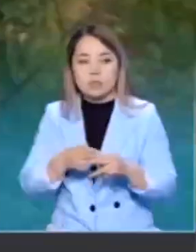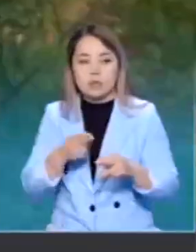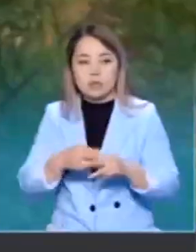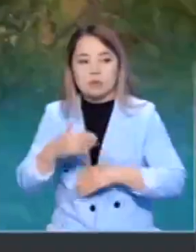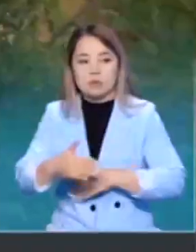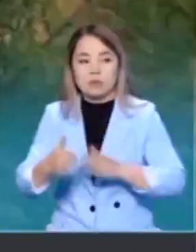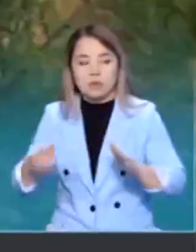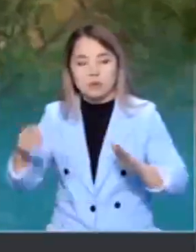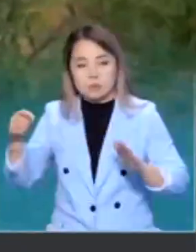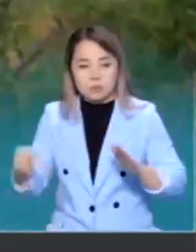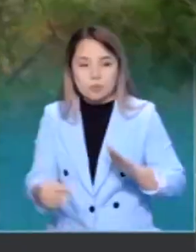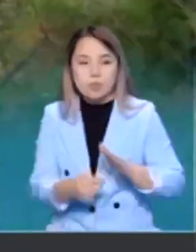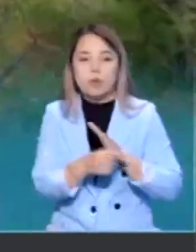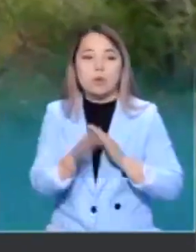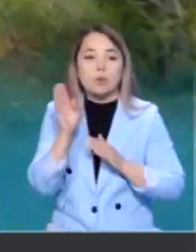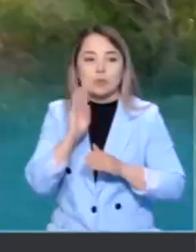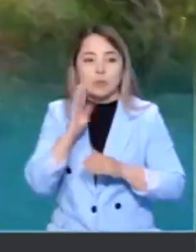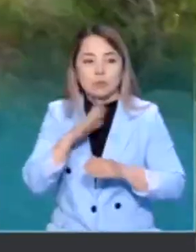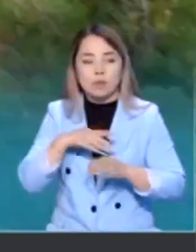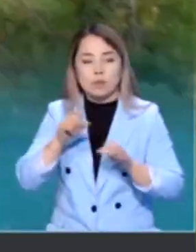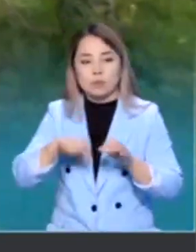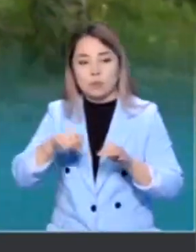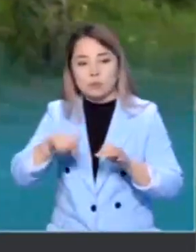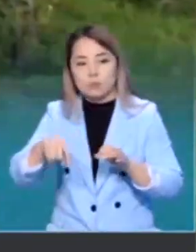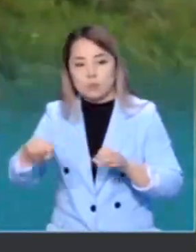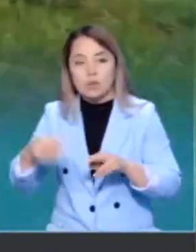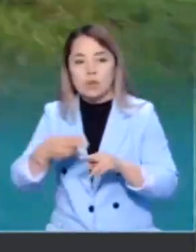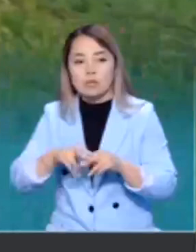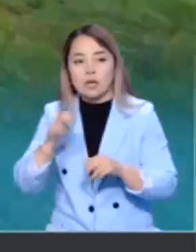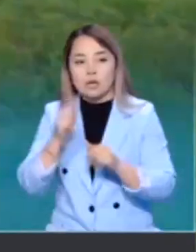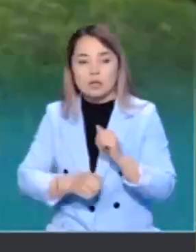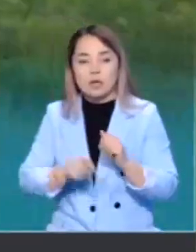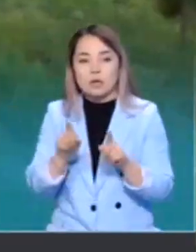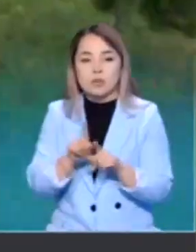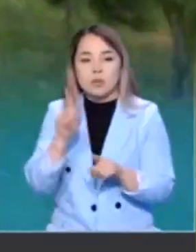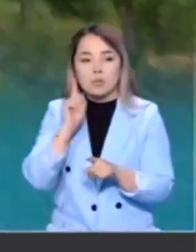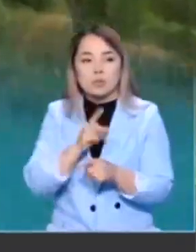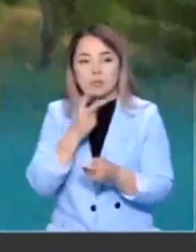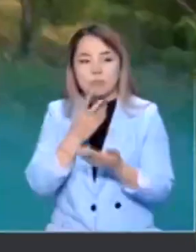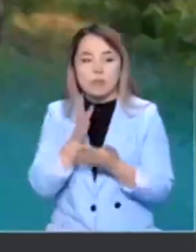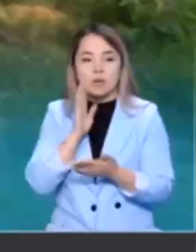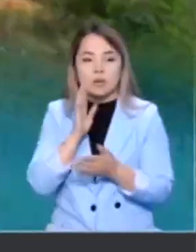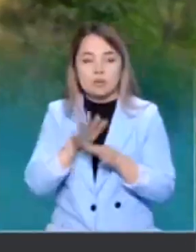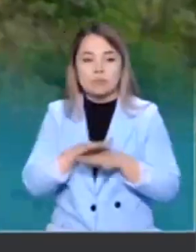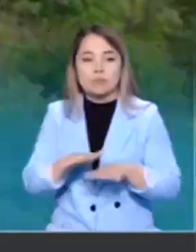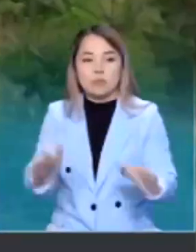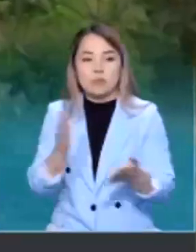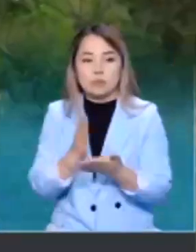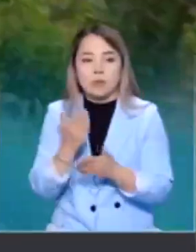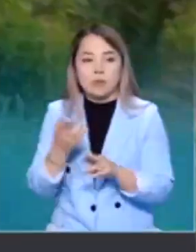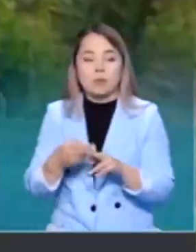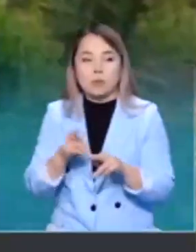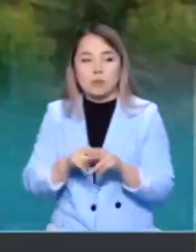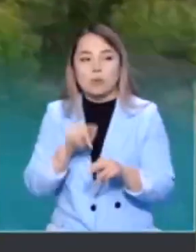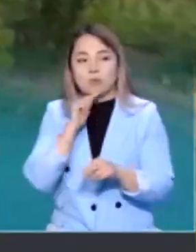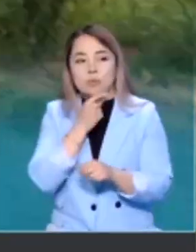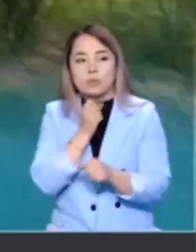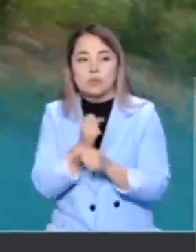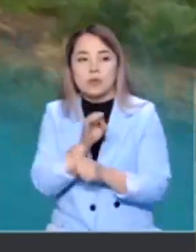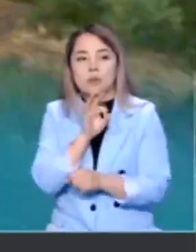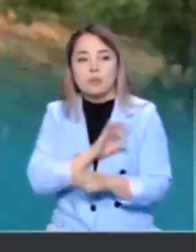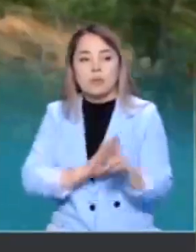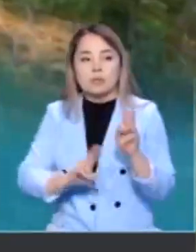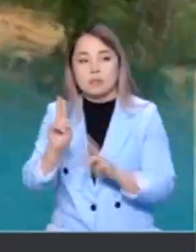арқылы барады. Осында жинақталған су түтікшелерді бойлап, әр жеміс ағашының түбіне тамшылатып су жеткізеді. Осындай үнемшілдік пен